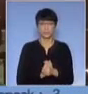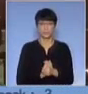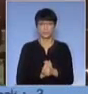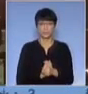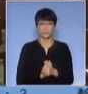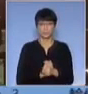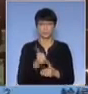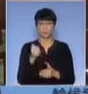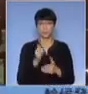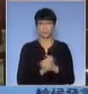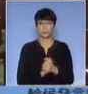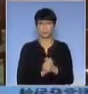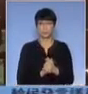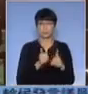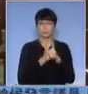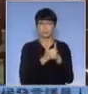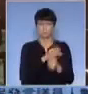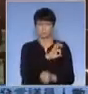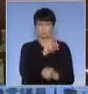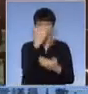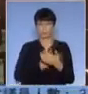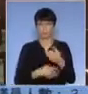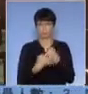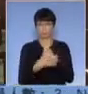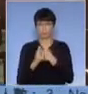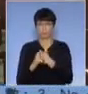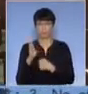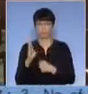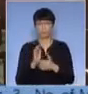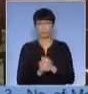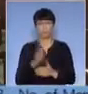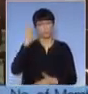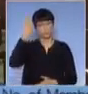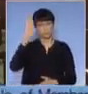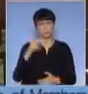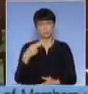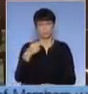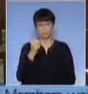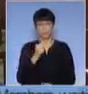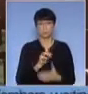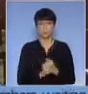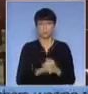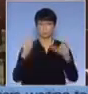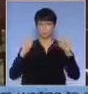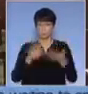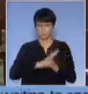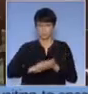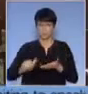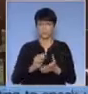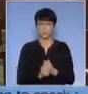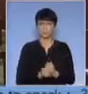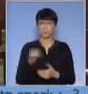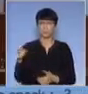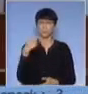唔該，主席，按照議事規則39B，我希望何君堯議員澄清一下咧，佢引